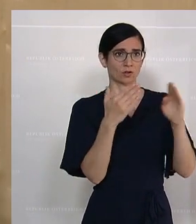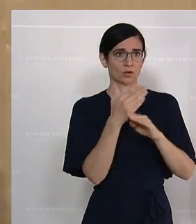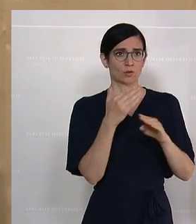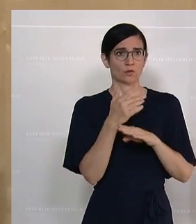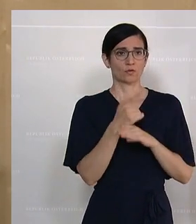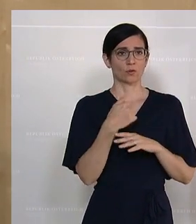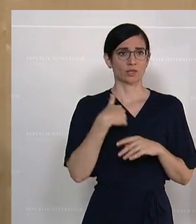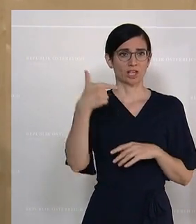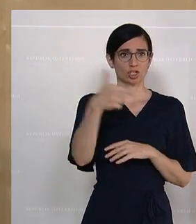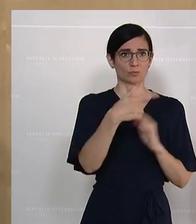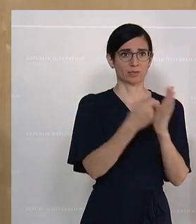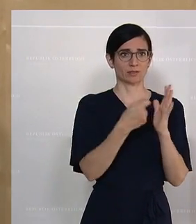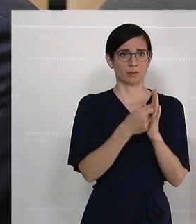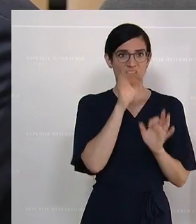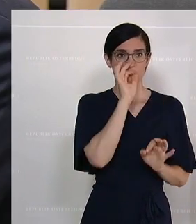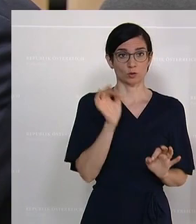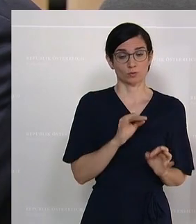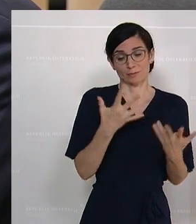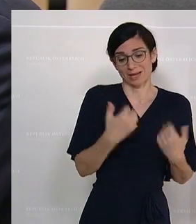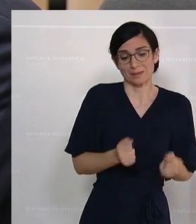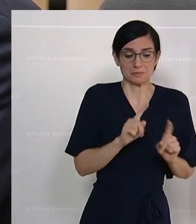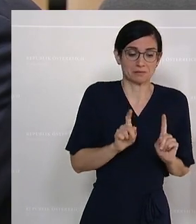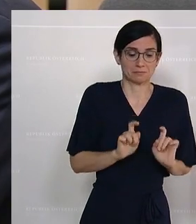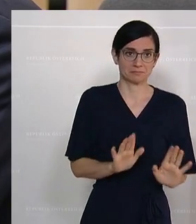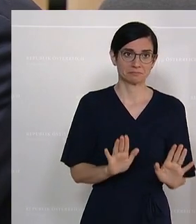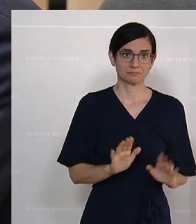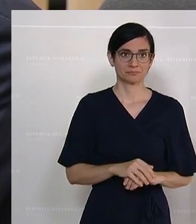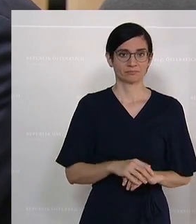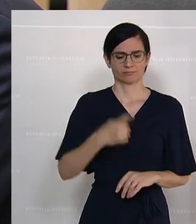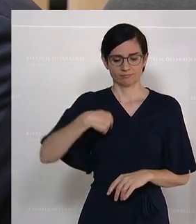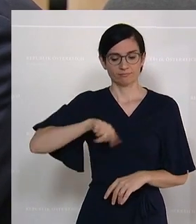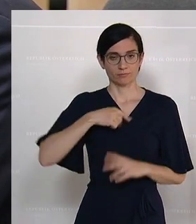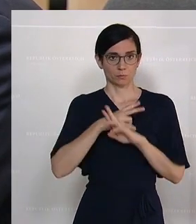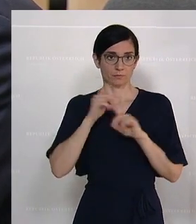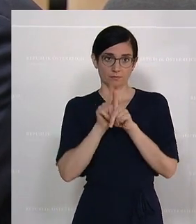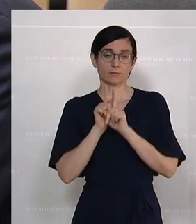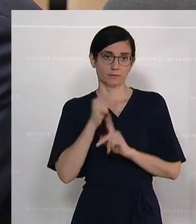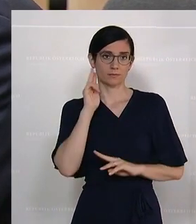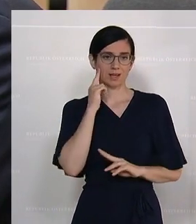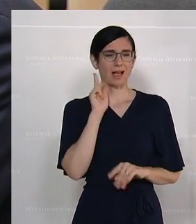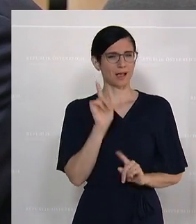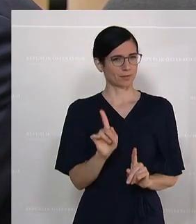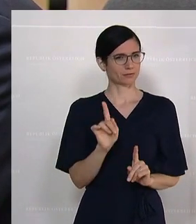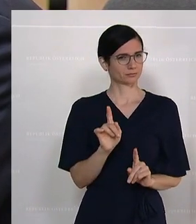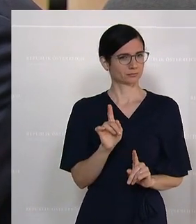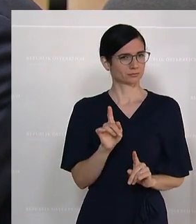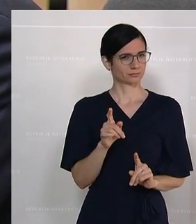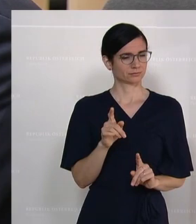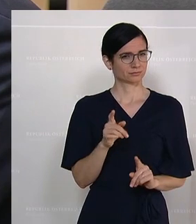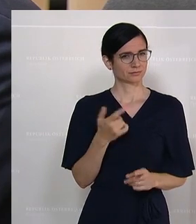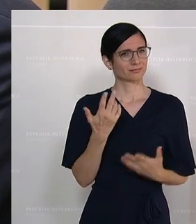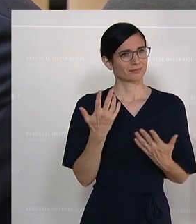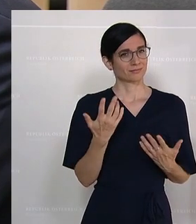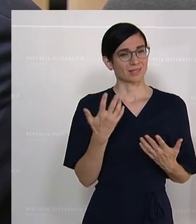versucht ja gemacht aber nur versucht im ergebnis haben wir ja auch überlegt allerdings es ist genau